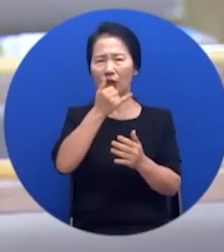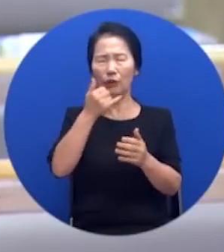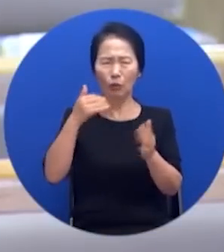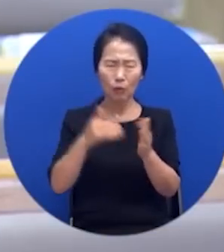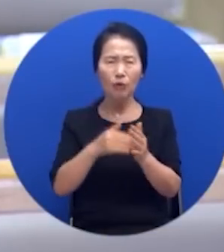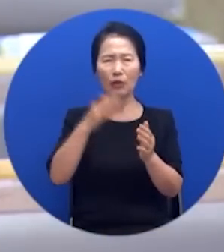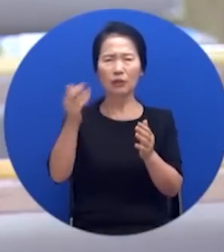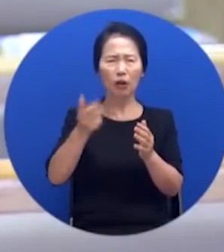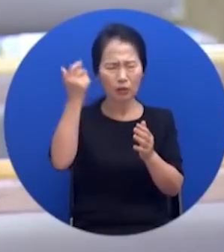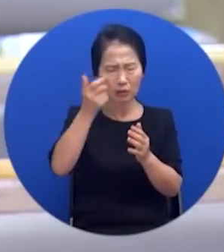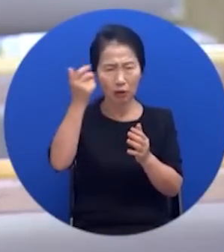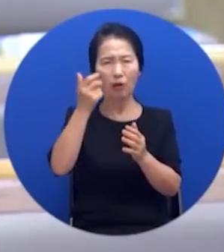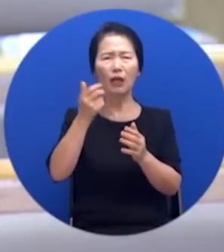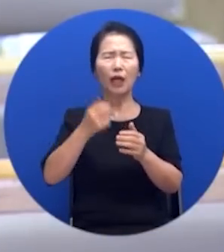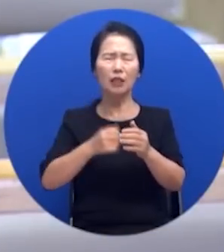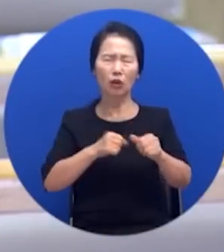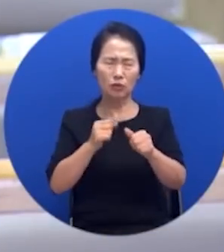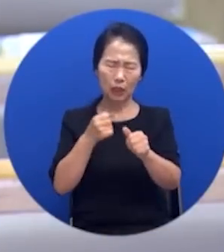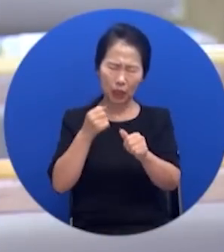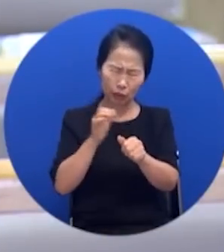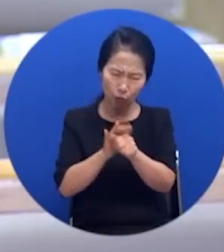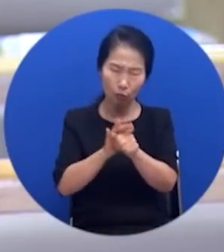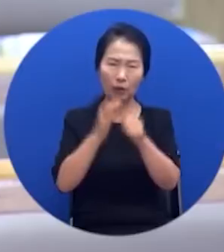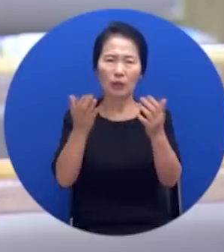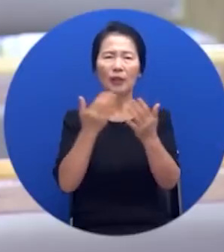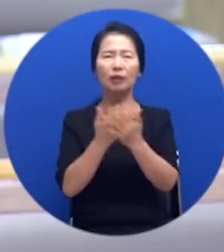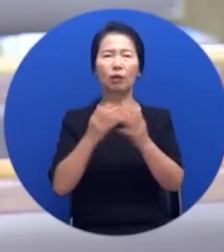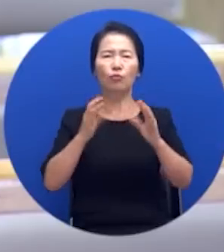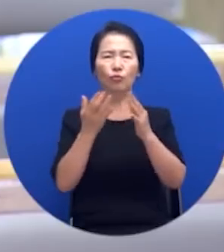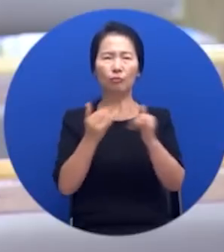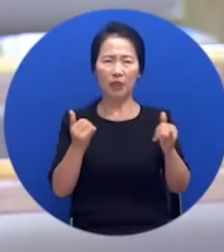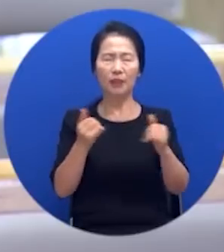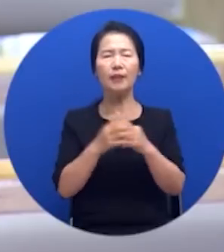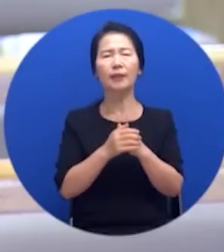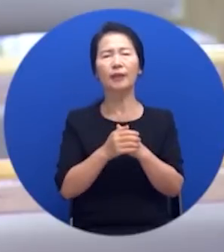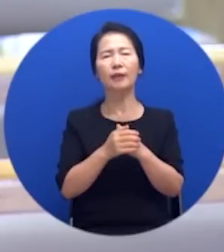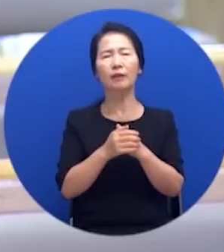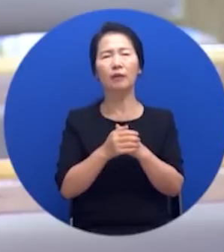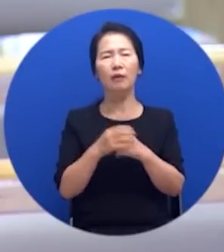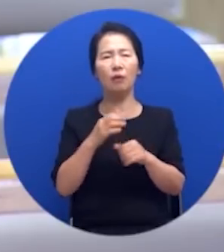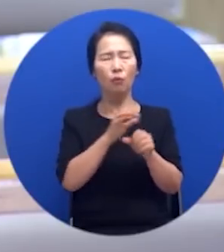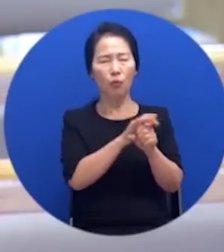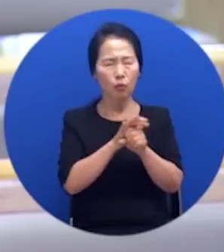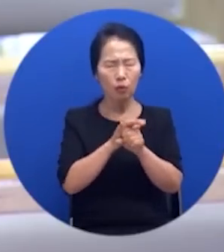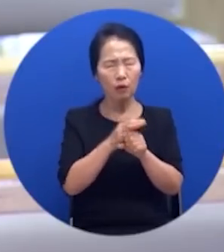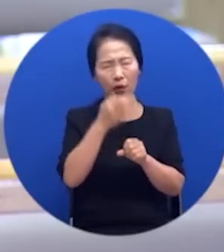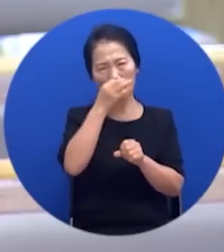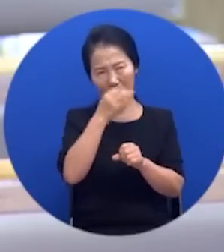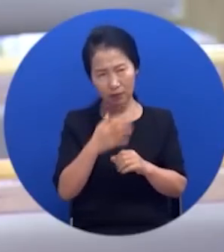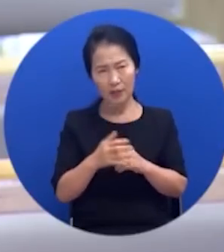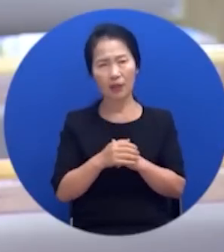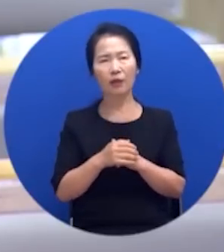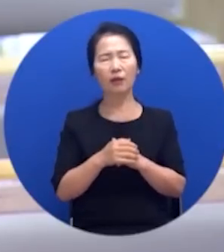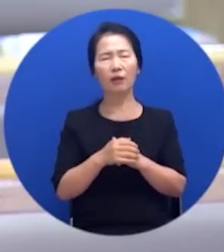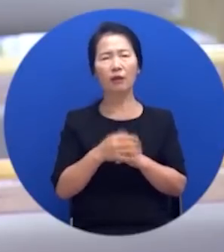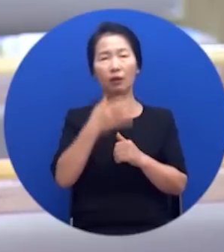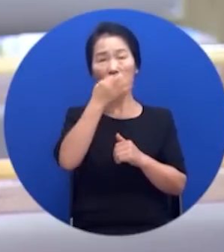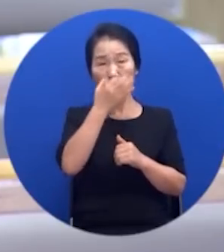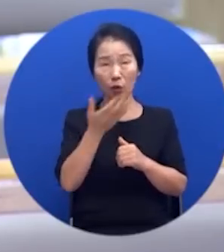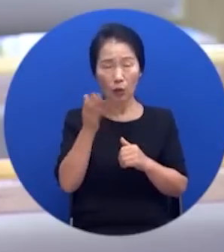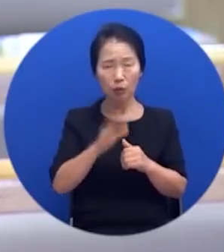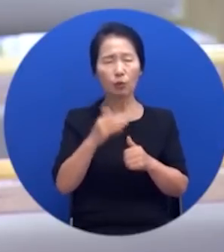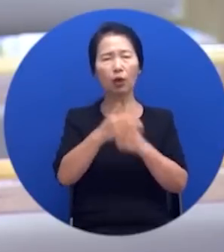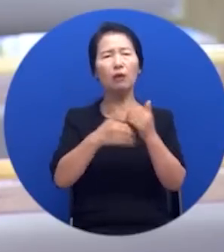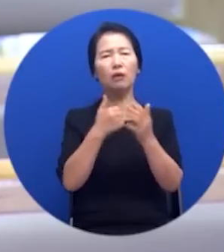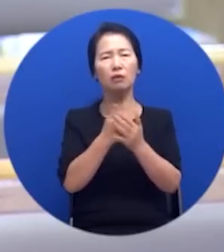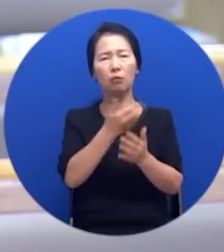역사가 일어나기를 간절히 기도합니다. 국민 여러분, 코로나로 얼마나 힘드십니까? 힘들어도 하나님은